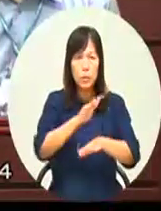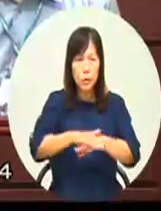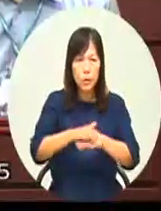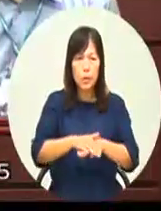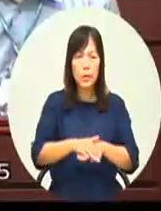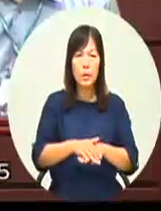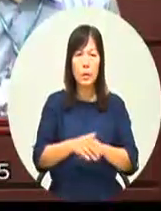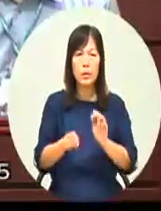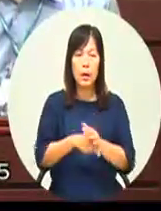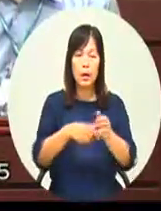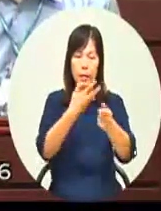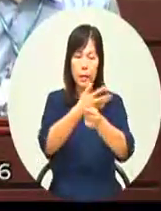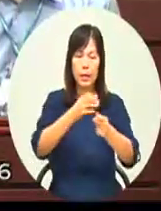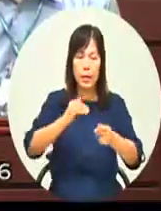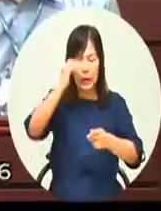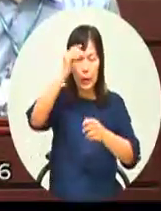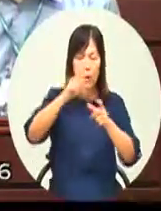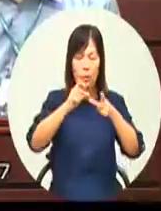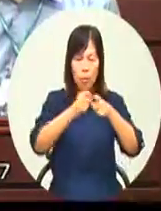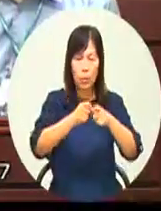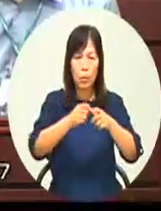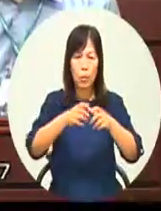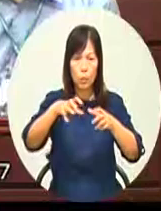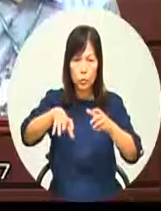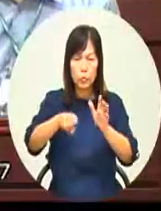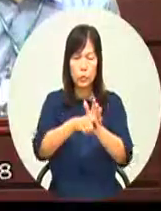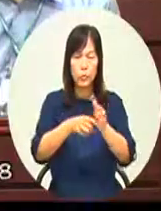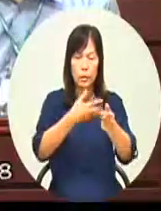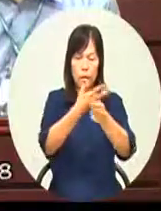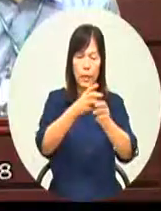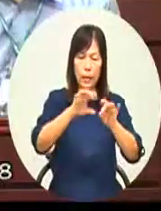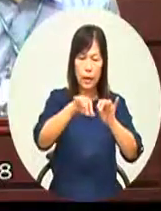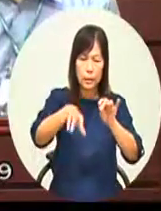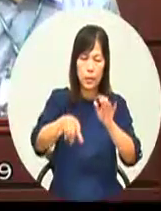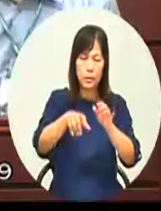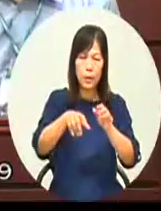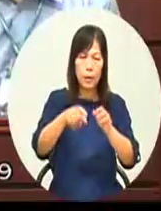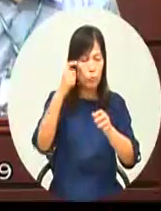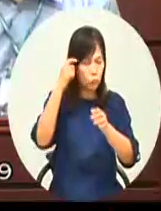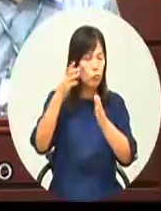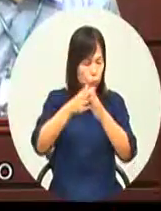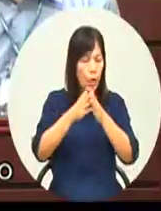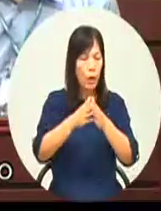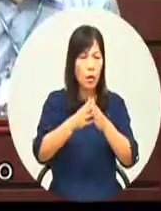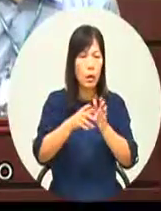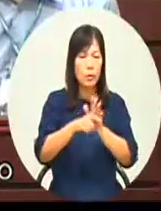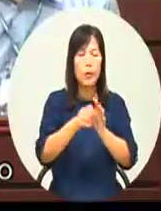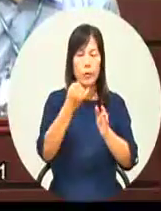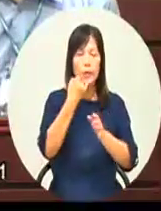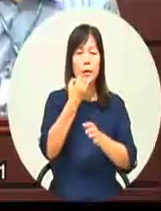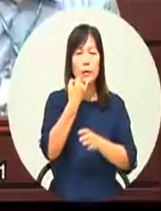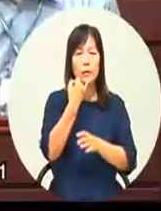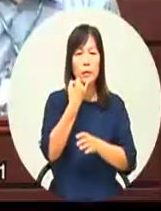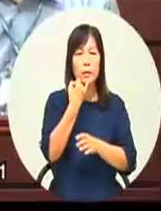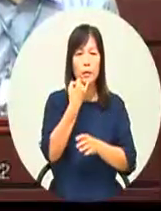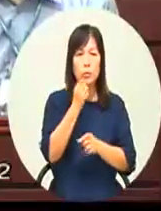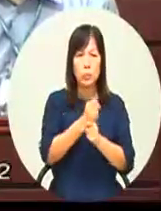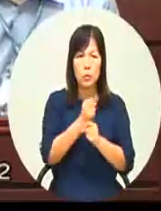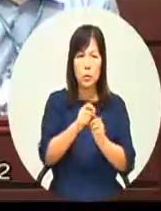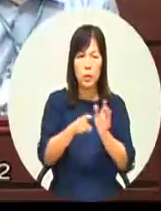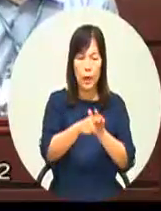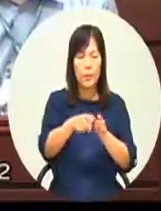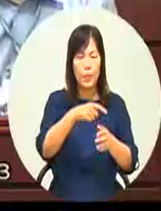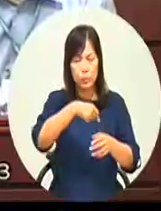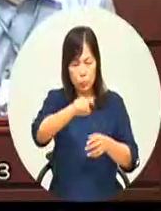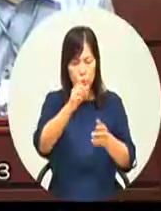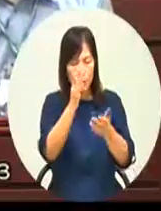到高工局去跟他提送，我们地方上认为这个是有需要而且是可行，那高工局就会去评